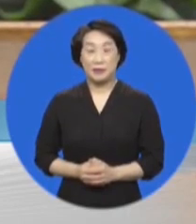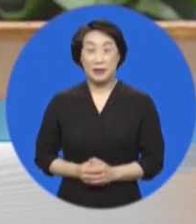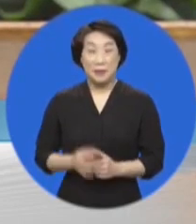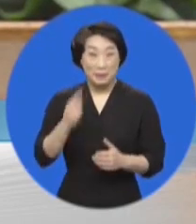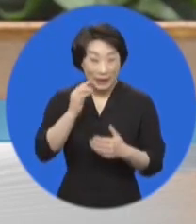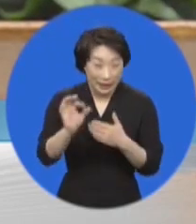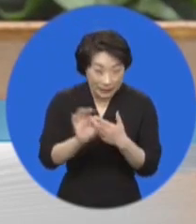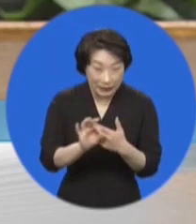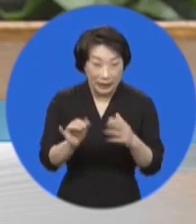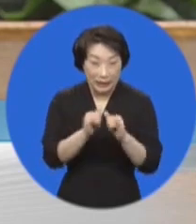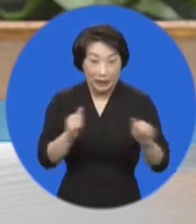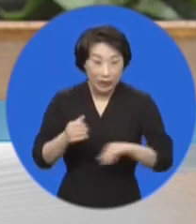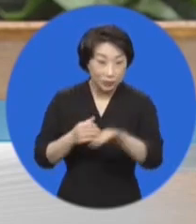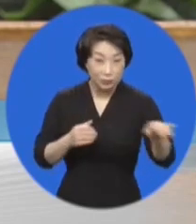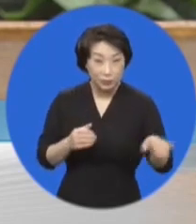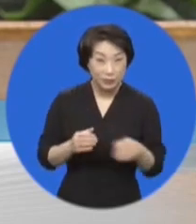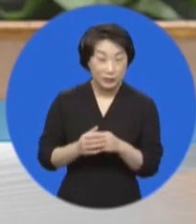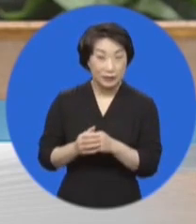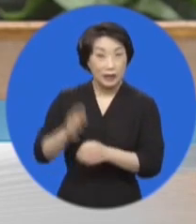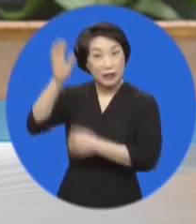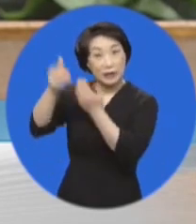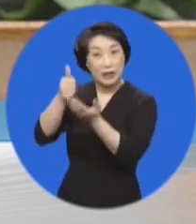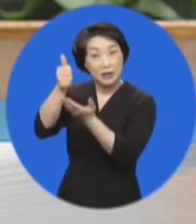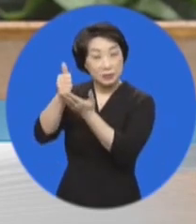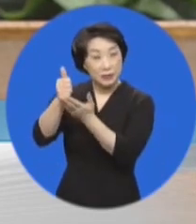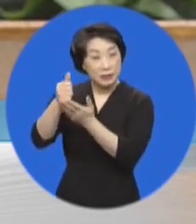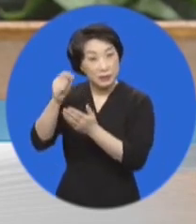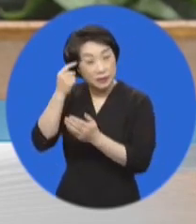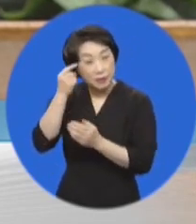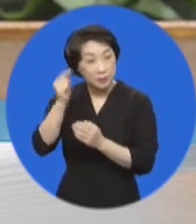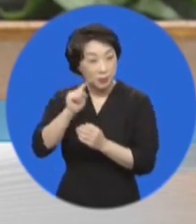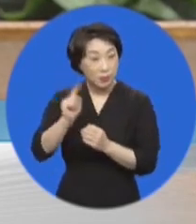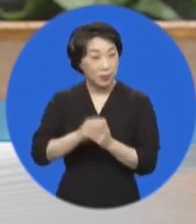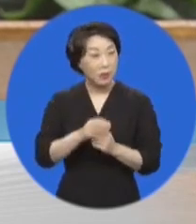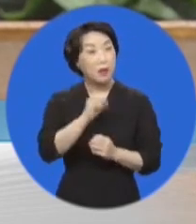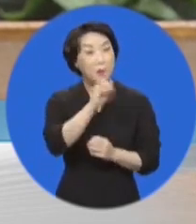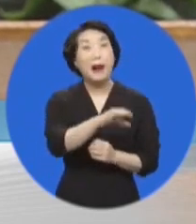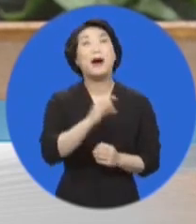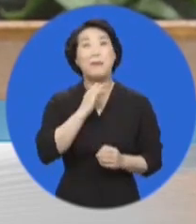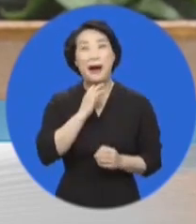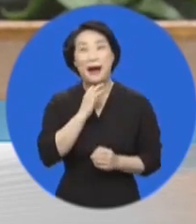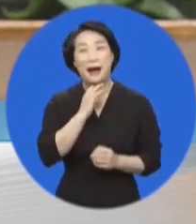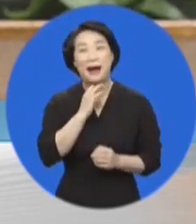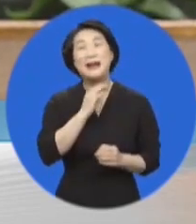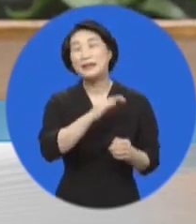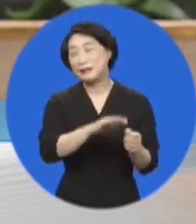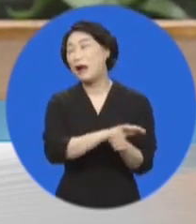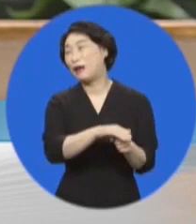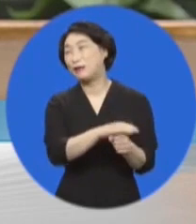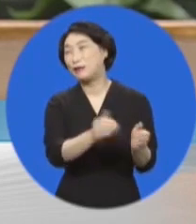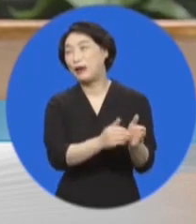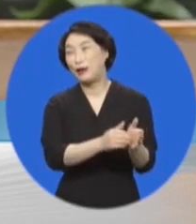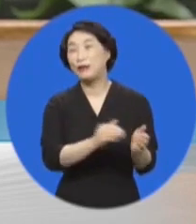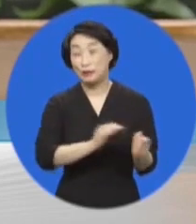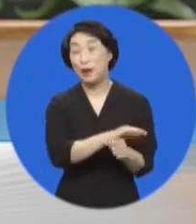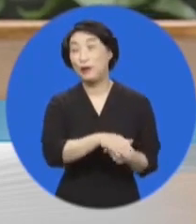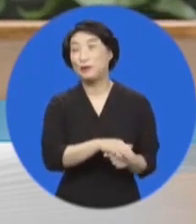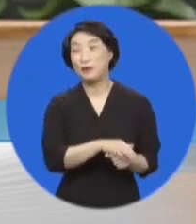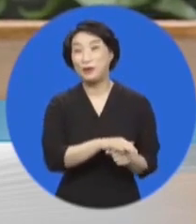만약에 인간을 그저 말로만 사랑한다,